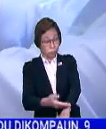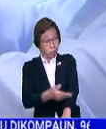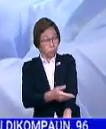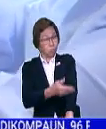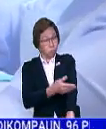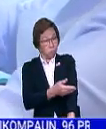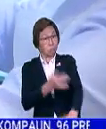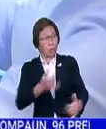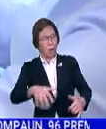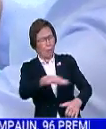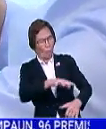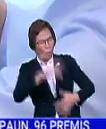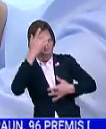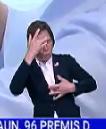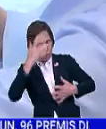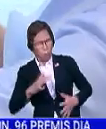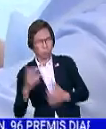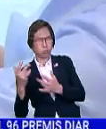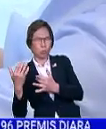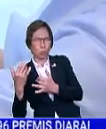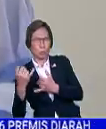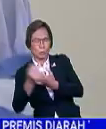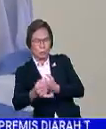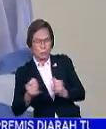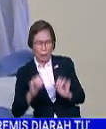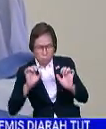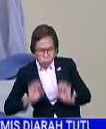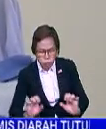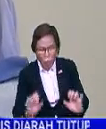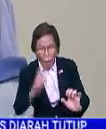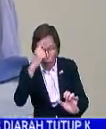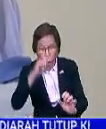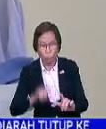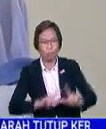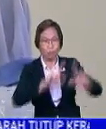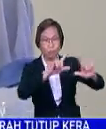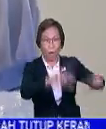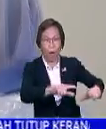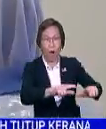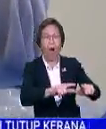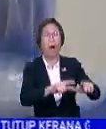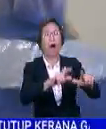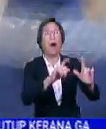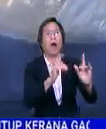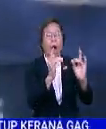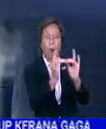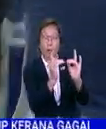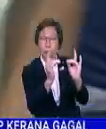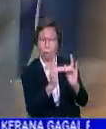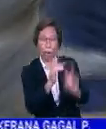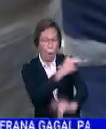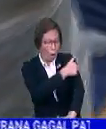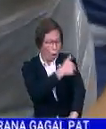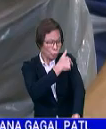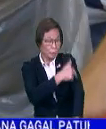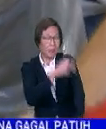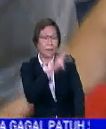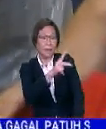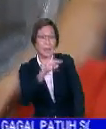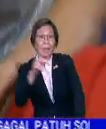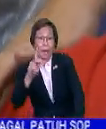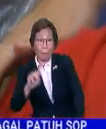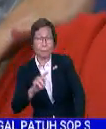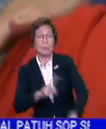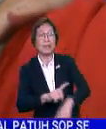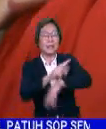jelas beliau kuratif sakit yang menunggu di jabatan kecemasan untuk ditempatkan ke waktu sakit pagi Hospital Keken di